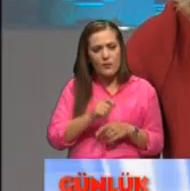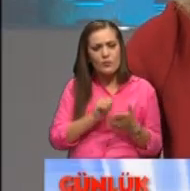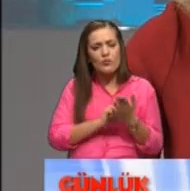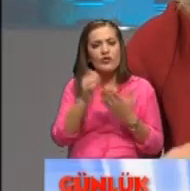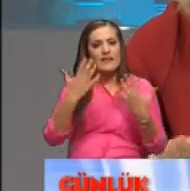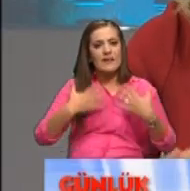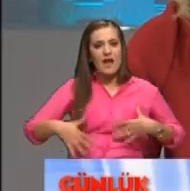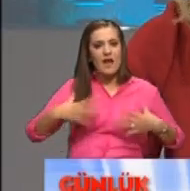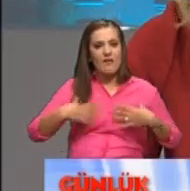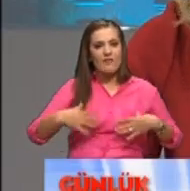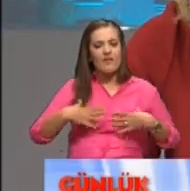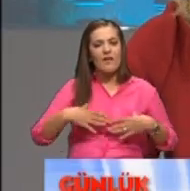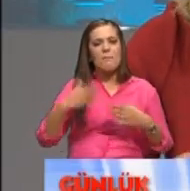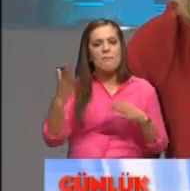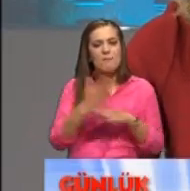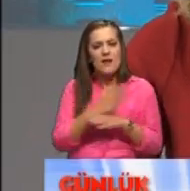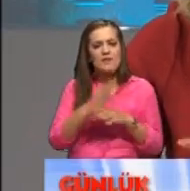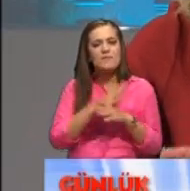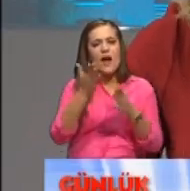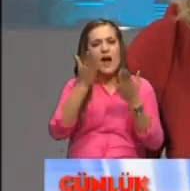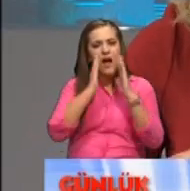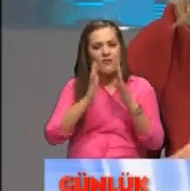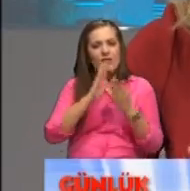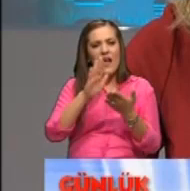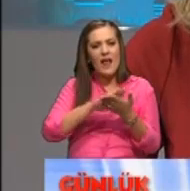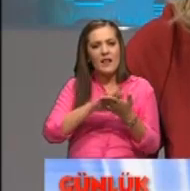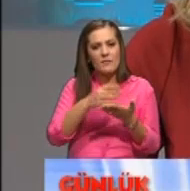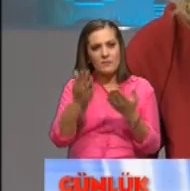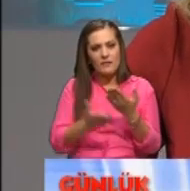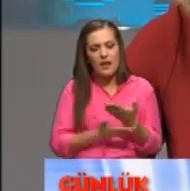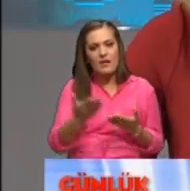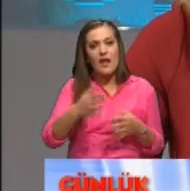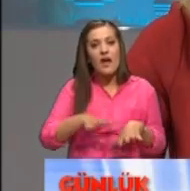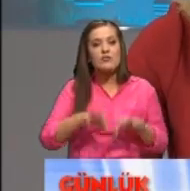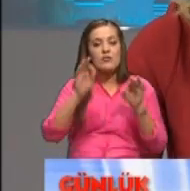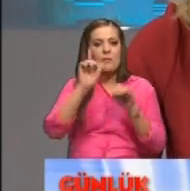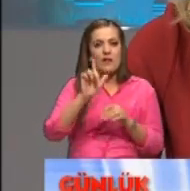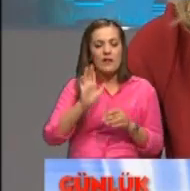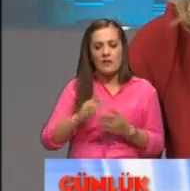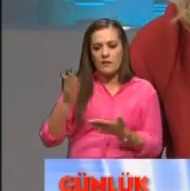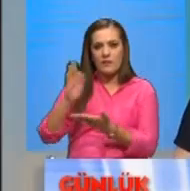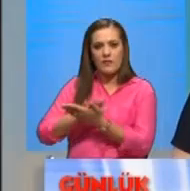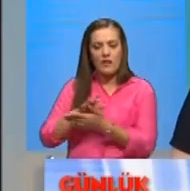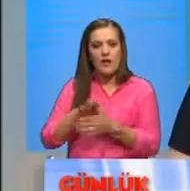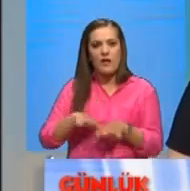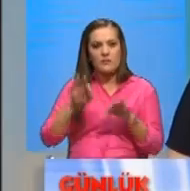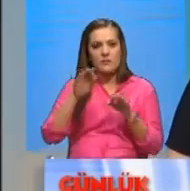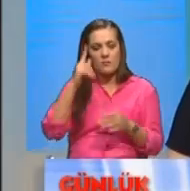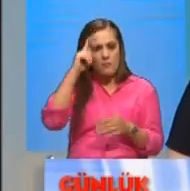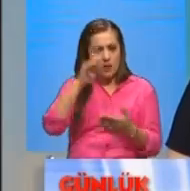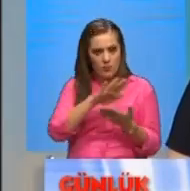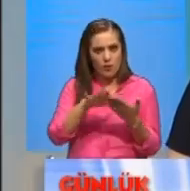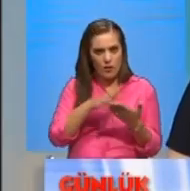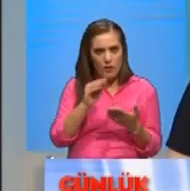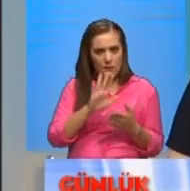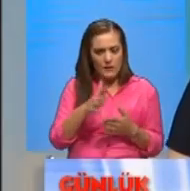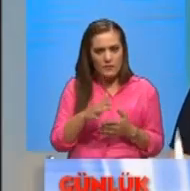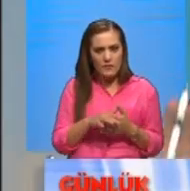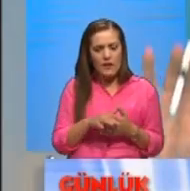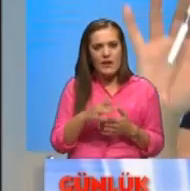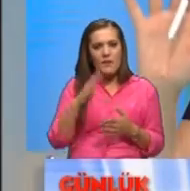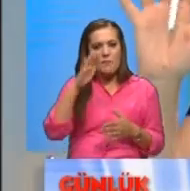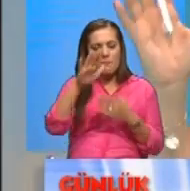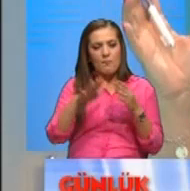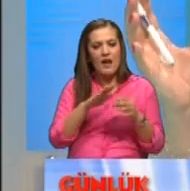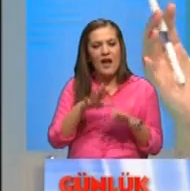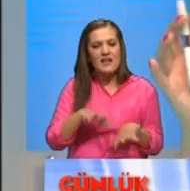bütün kıyafetlerinin, malzemelerin, havlusunun elimizin altında hazır olması gerekiyor. Elimizin altından kasıt banyo olabilir mi? Banyo